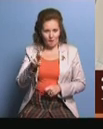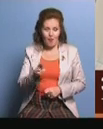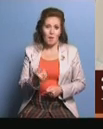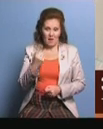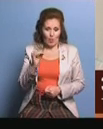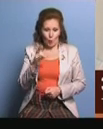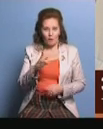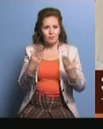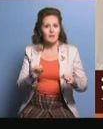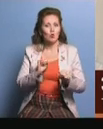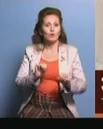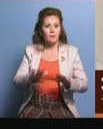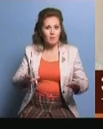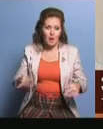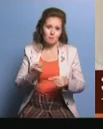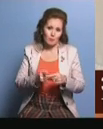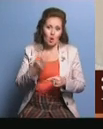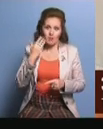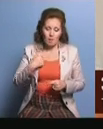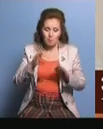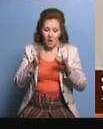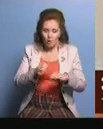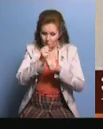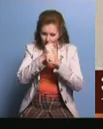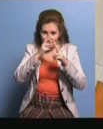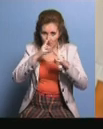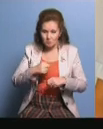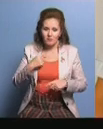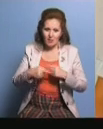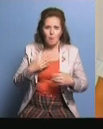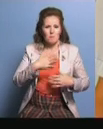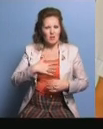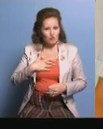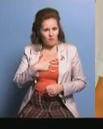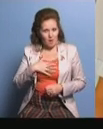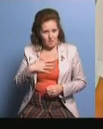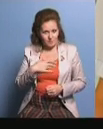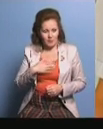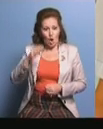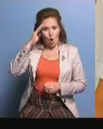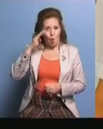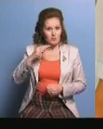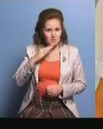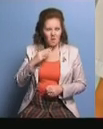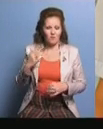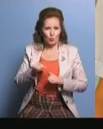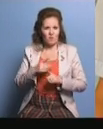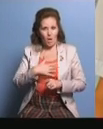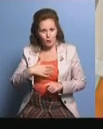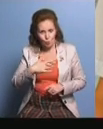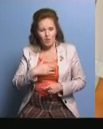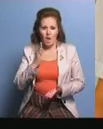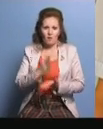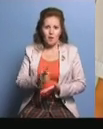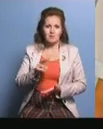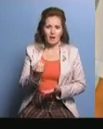детей. И поэтому, когда мы проводим экспертизу, мы всегда переживаем. Отцы, конечно, волнуются, то есть является ли